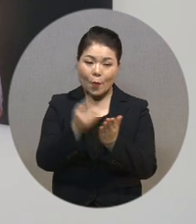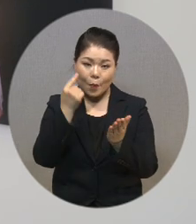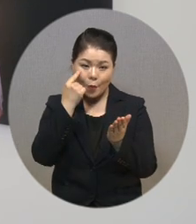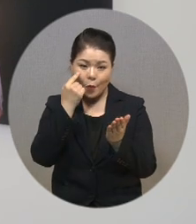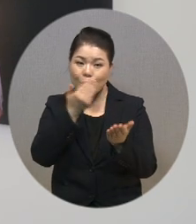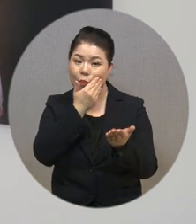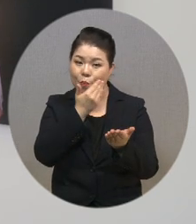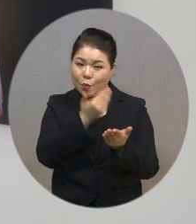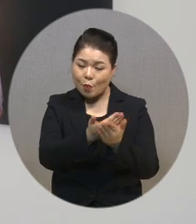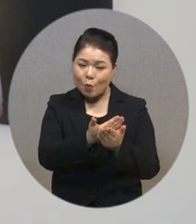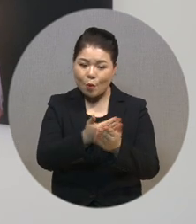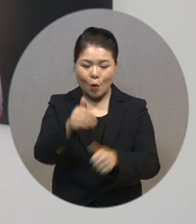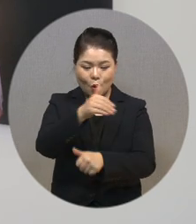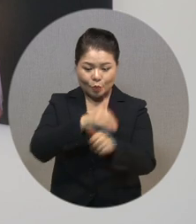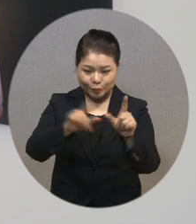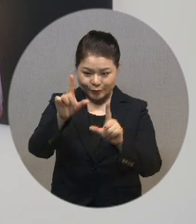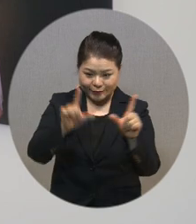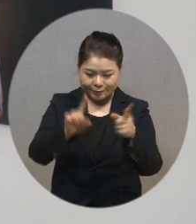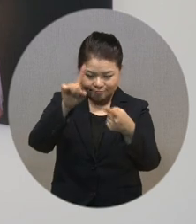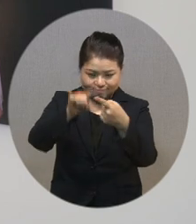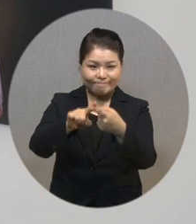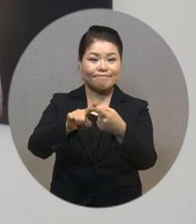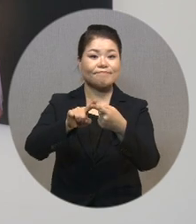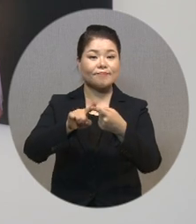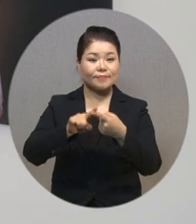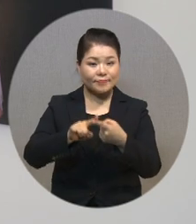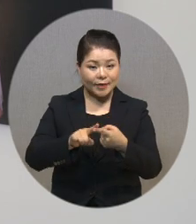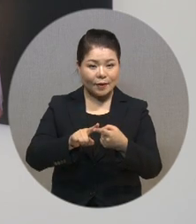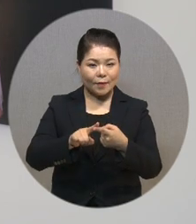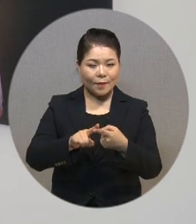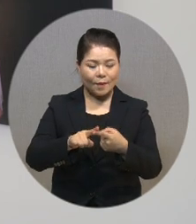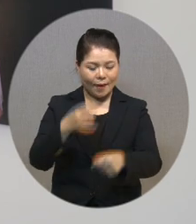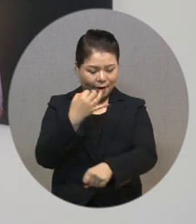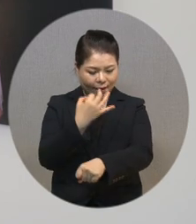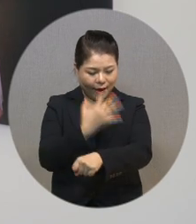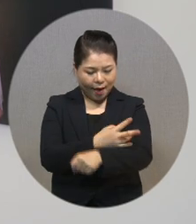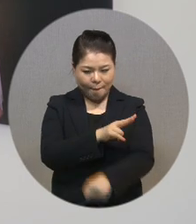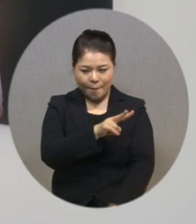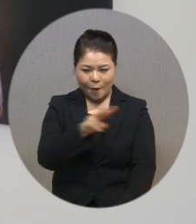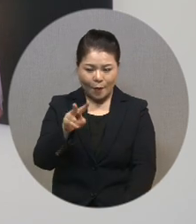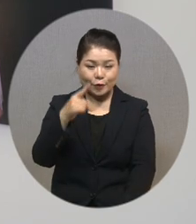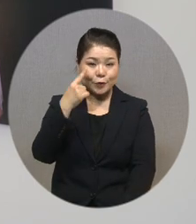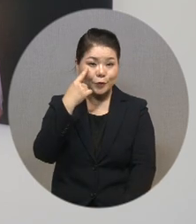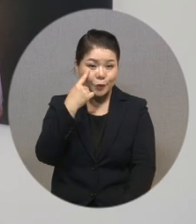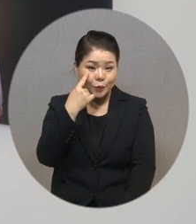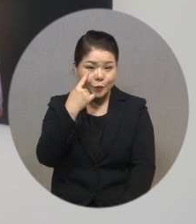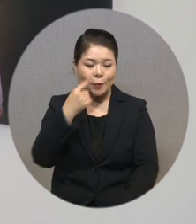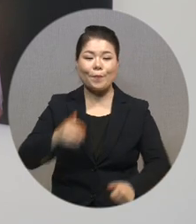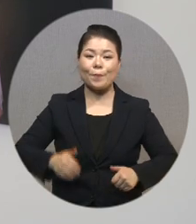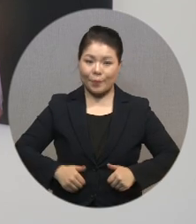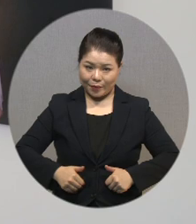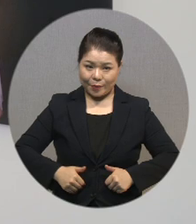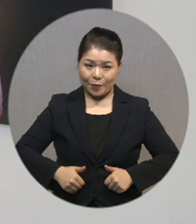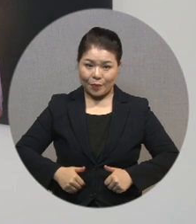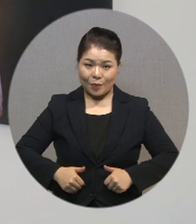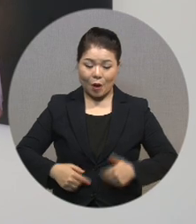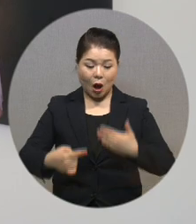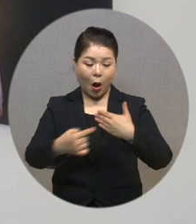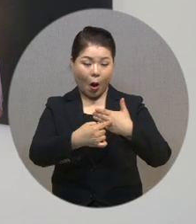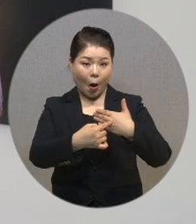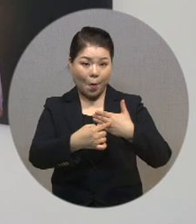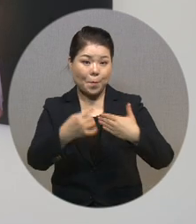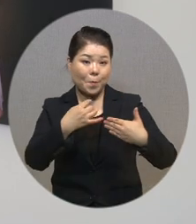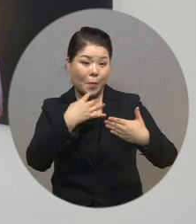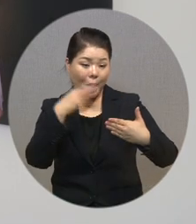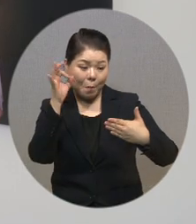중요하지만 풍경을 있는 그대로 단순하게 바라보려는 시각 역시 필요하고, 외적인